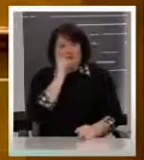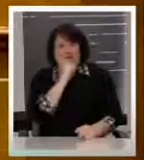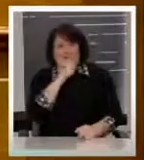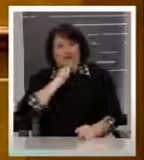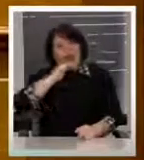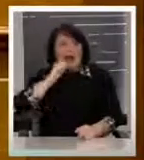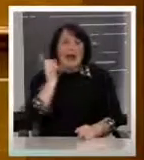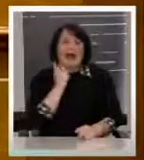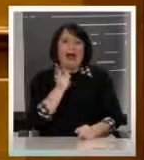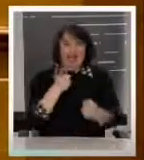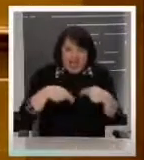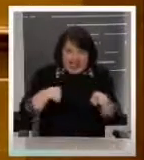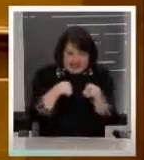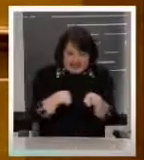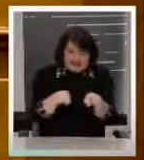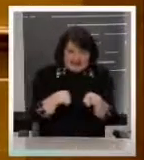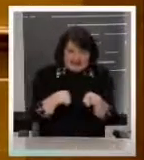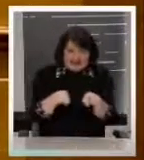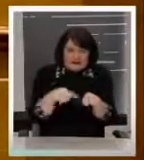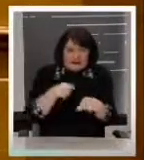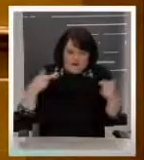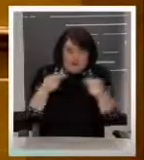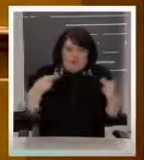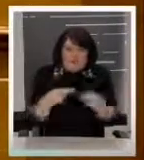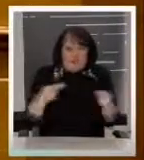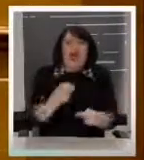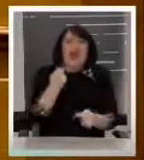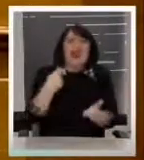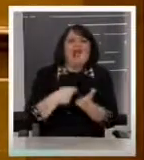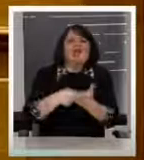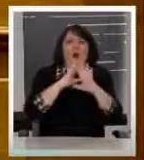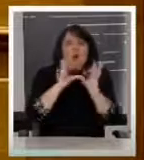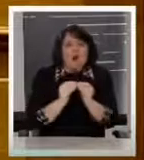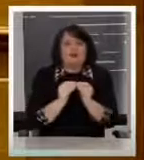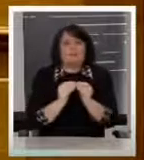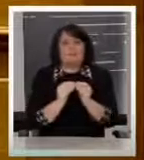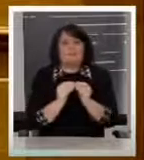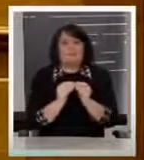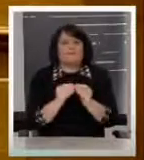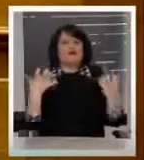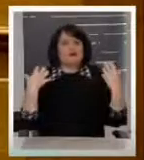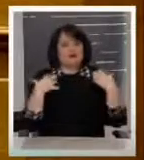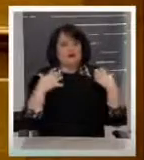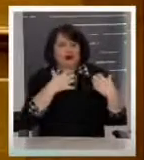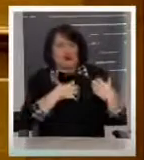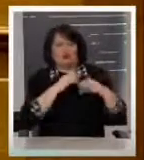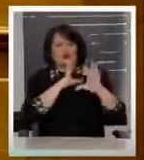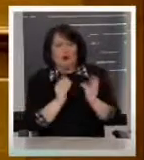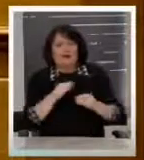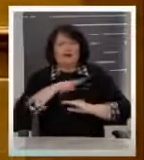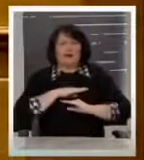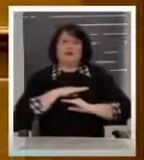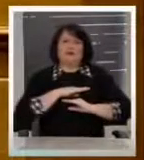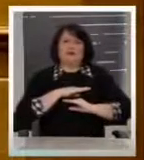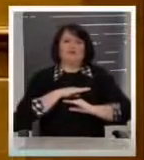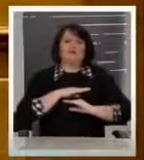το δάχτυλο. Ποιοι? Εσείς που πετσοκόψατε τις αποδοχές των στελεχών και αντί να τις επαναφέρετε μετά τις αποφάσεις του